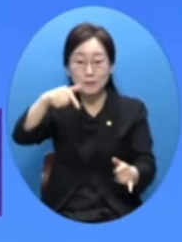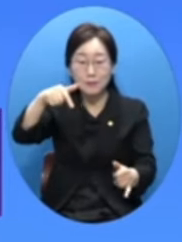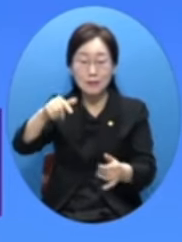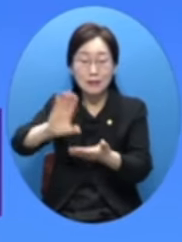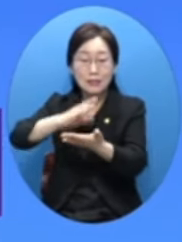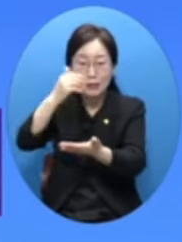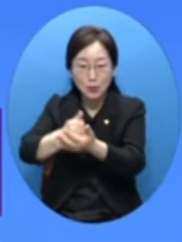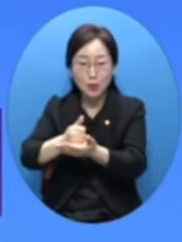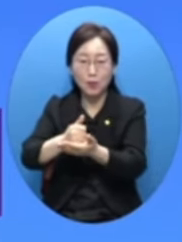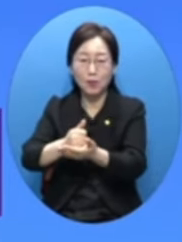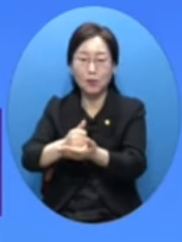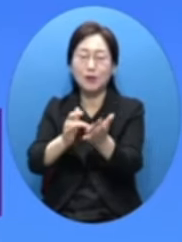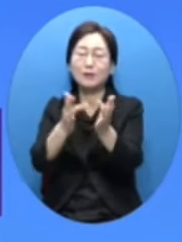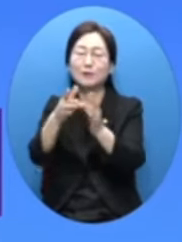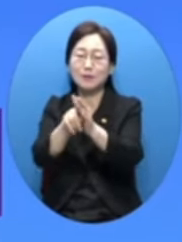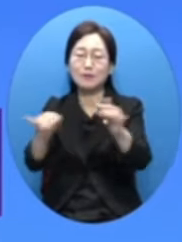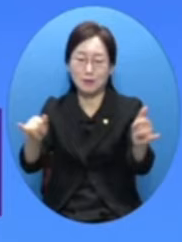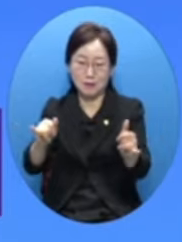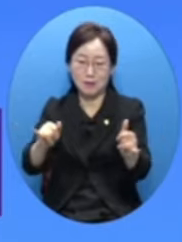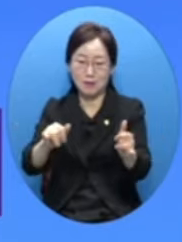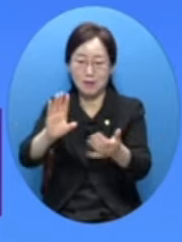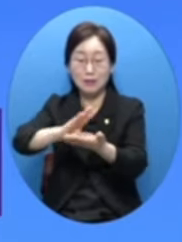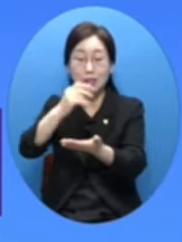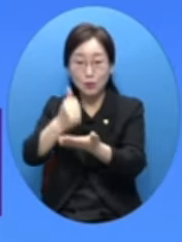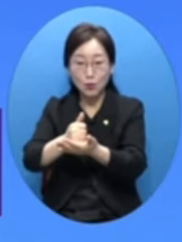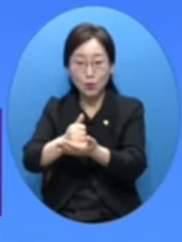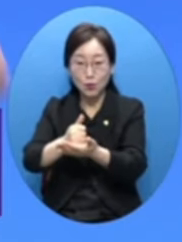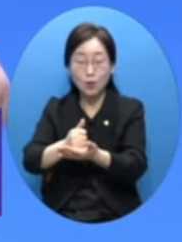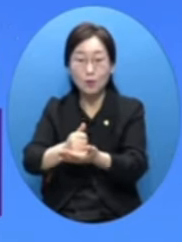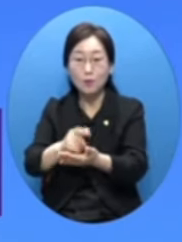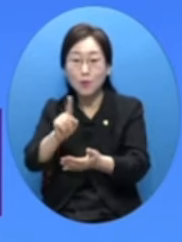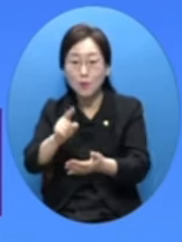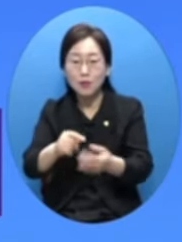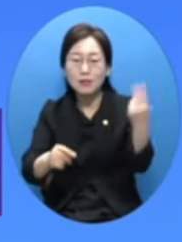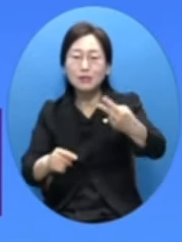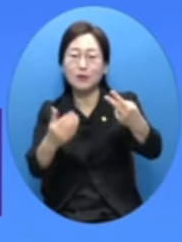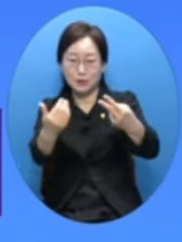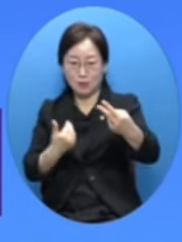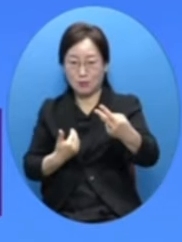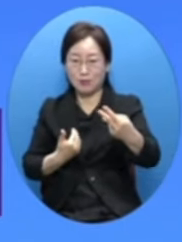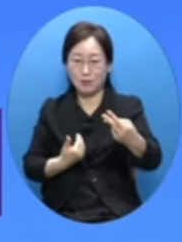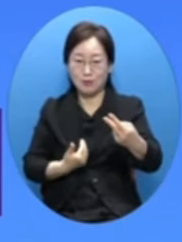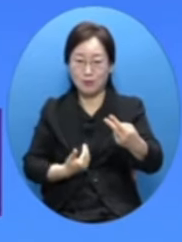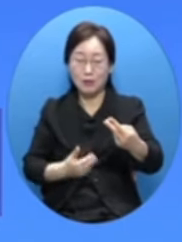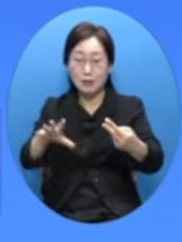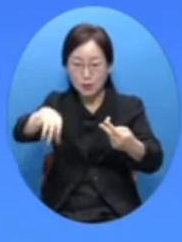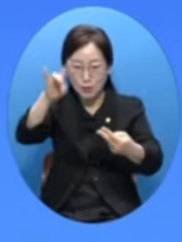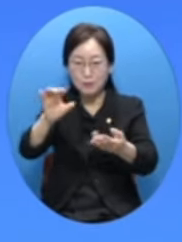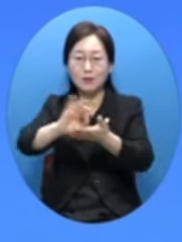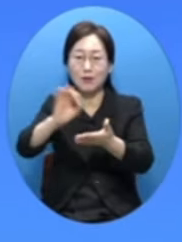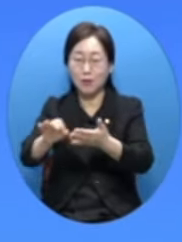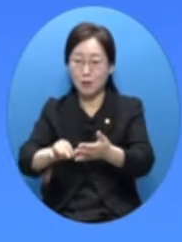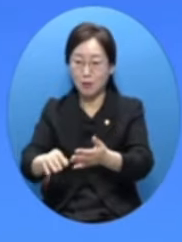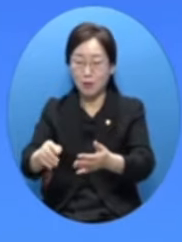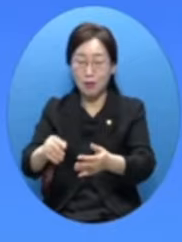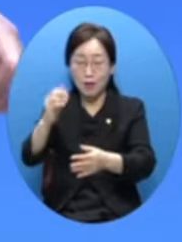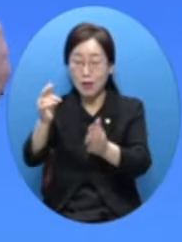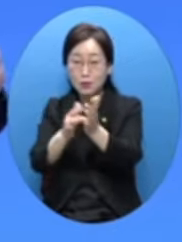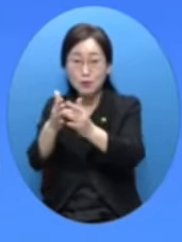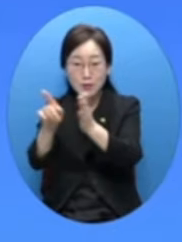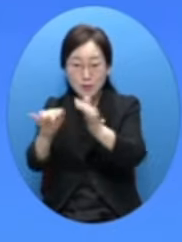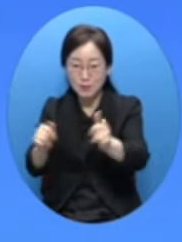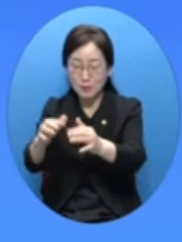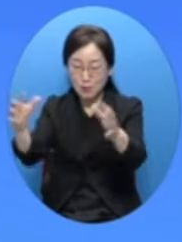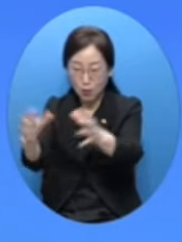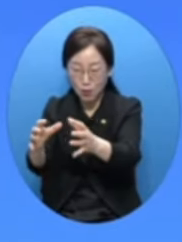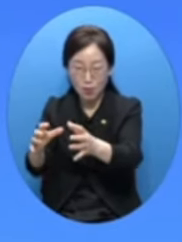크리스찬입니다. 크리스찬이라는 이름이 2000년 전에 안디옥에서 생겨난 것입니다. 저들이 만나기만 하면 우리는 그리스도를